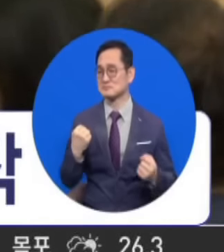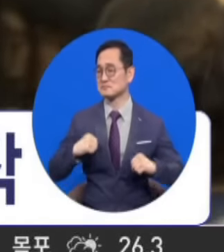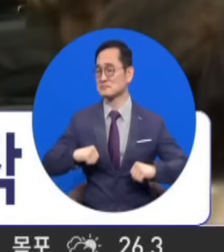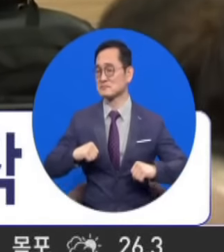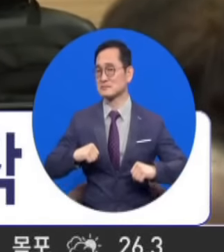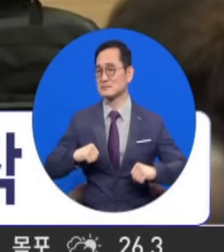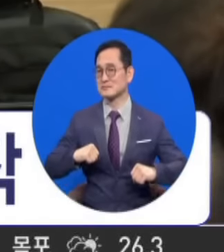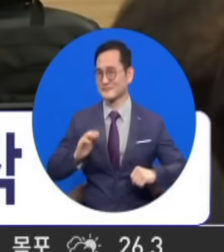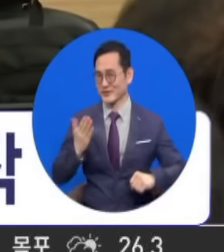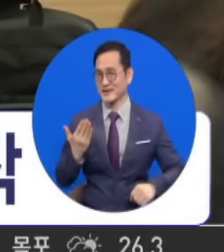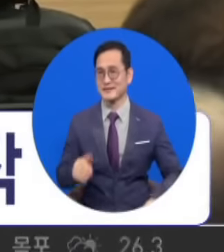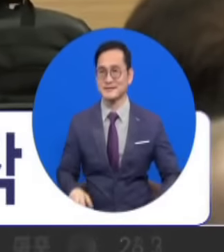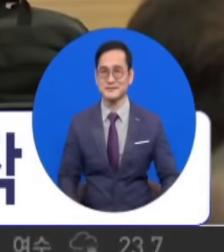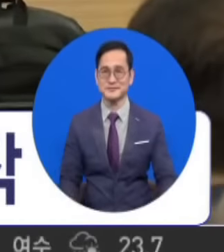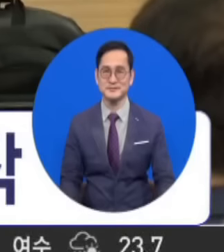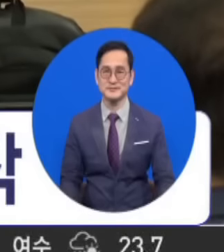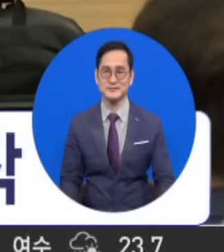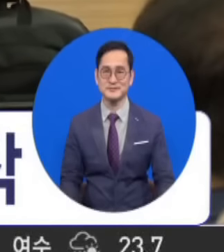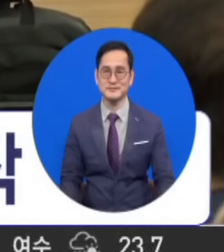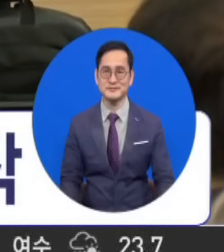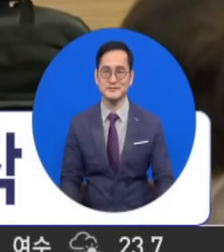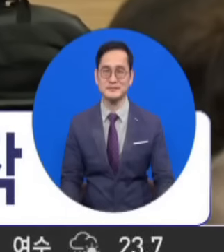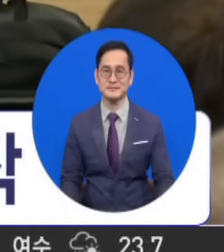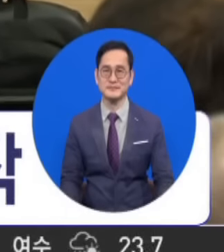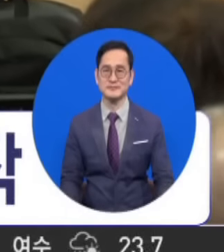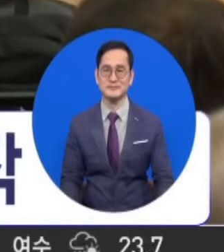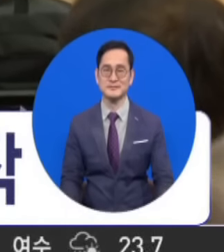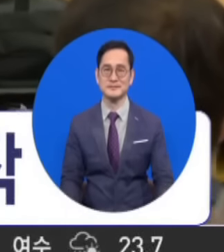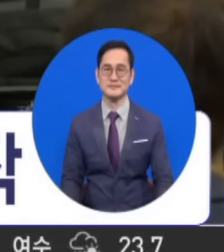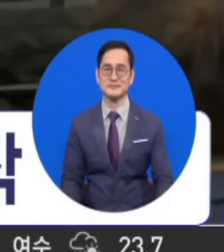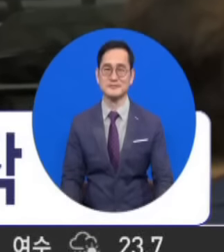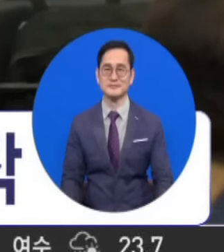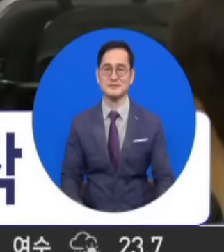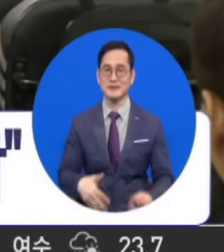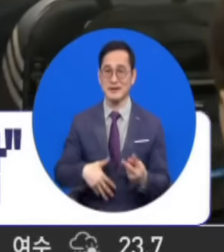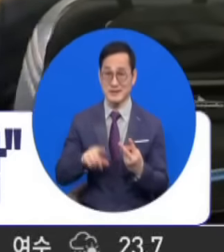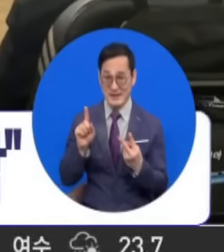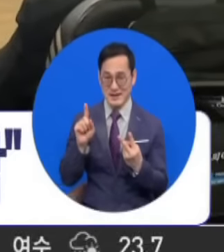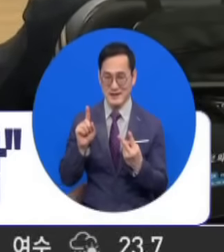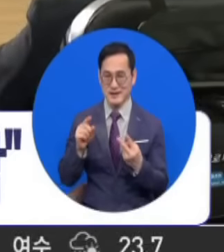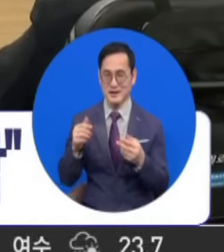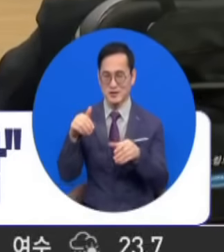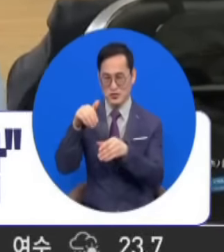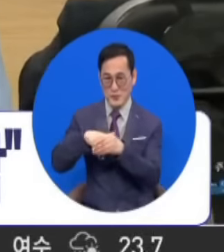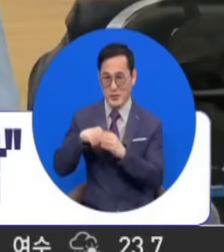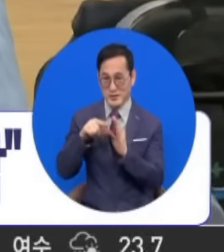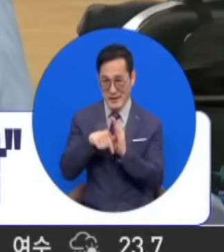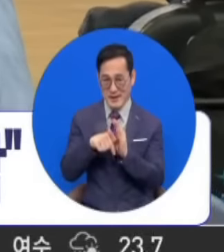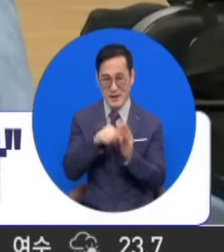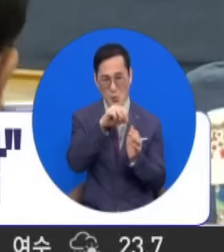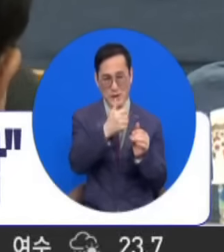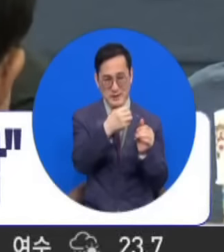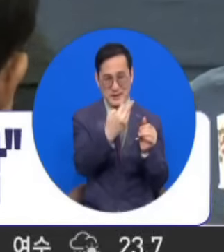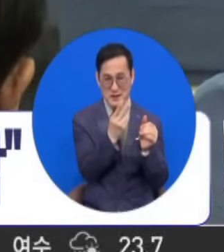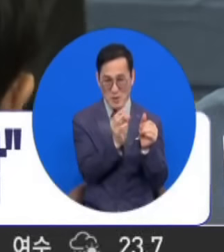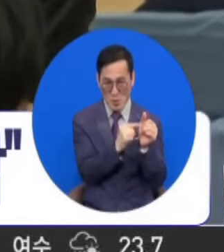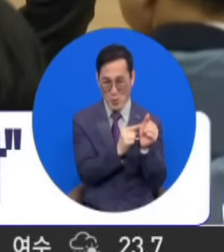결선 투표에서 원희룡 의원이 만약에 2등을 해서 올라간다면은 그 나경원